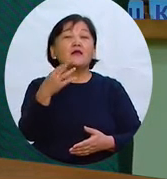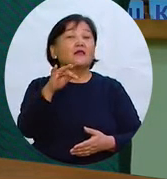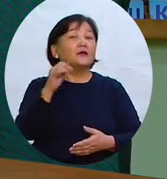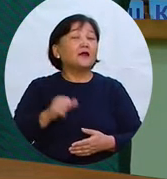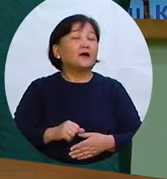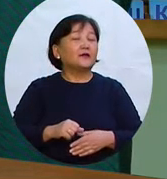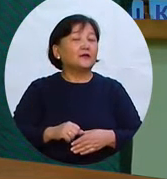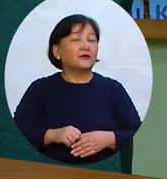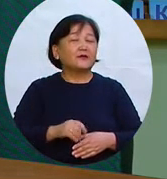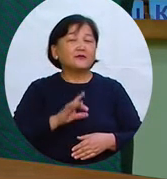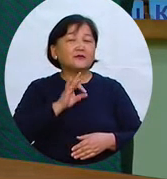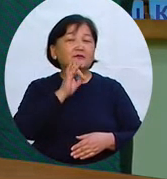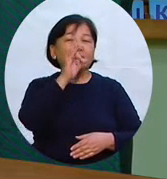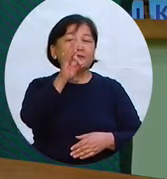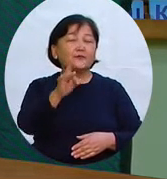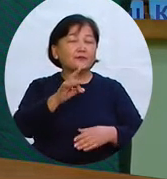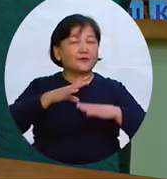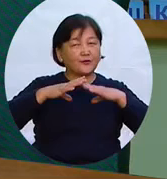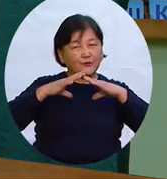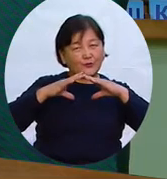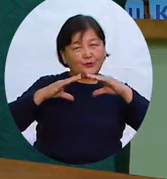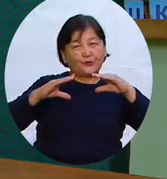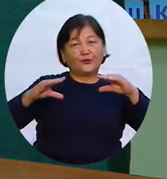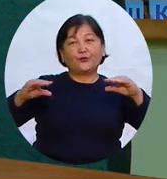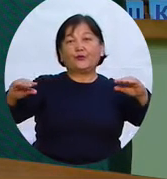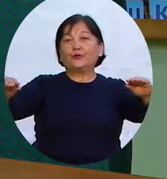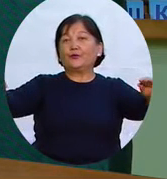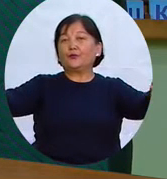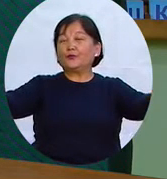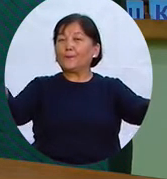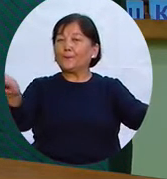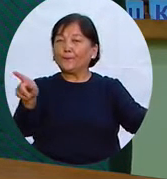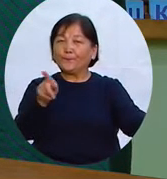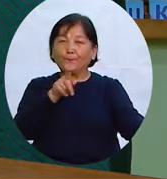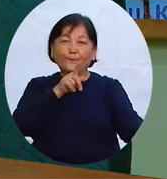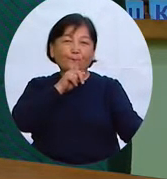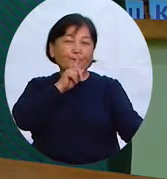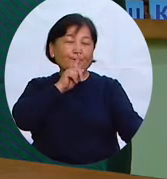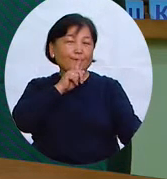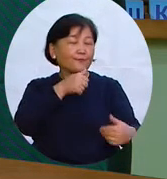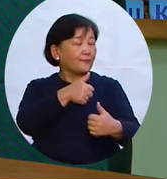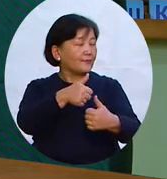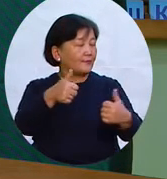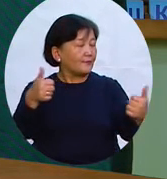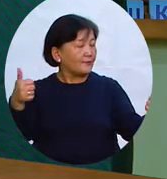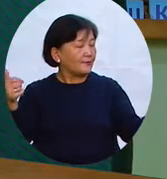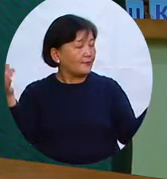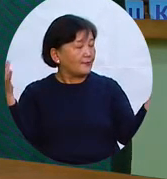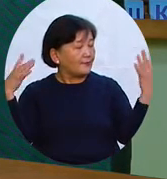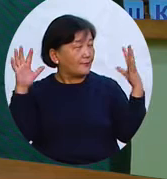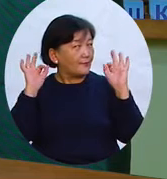Алдах гэдэг үгийг бид нар үгийн утгаар дээр тайлбарласан шүү дээ, тийм ээ? Тэгвэл яаж вэ? Чив чимээгүй тийм сайхан, анир чимээгүй сайхан